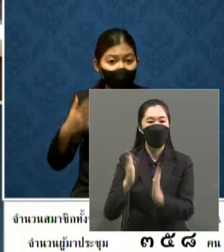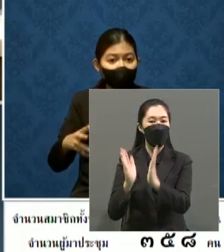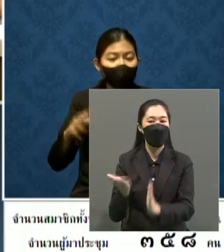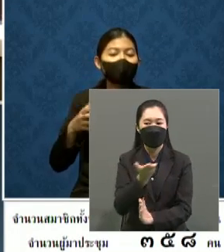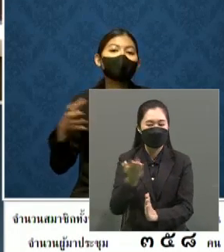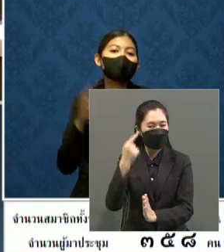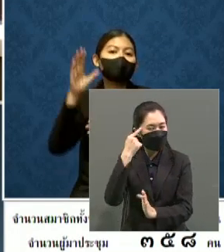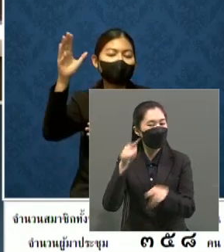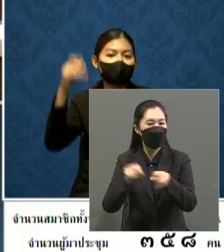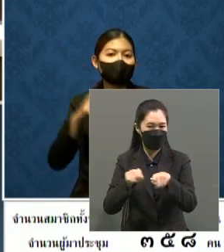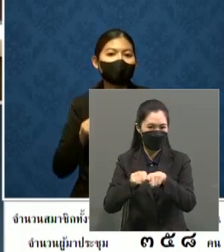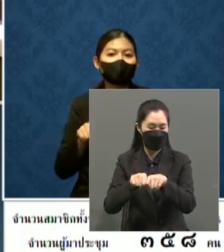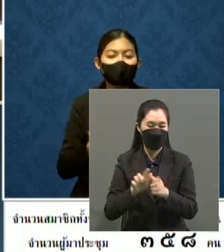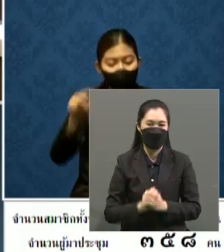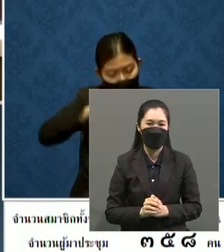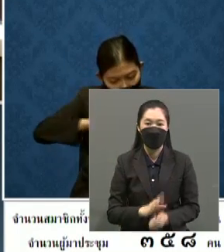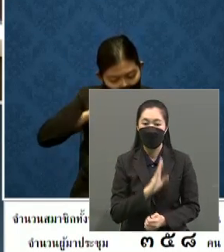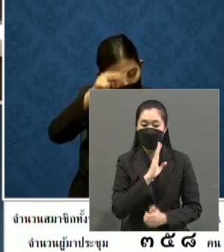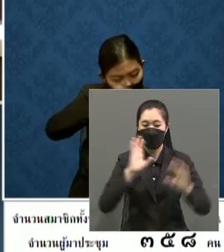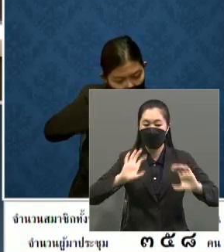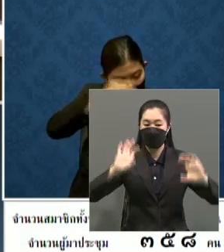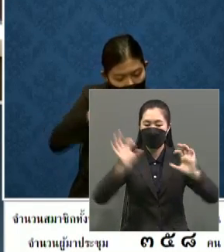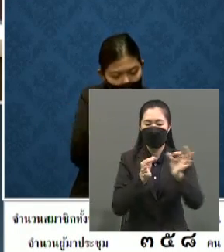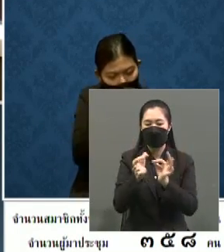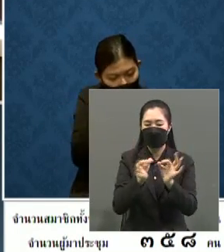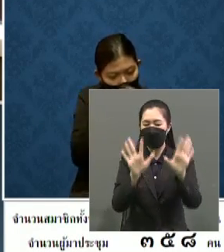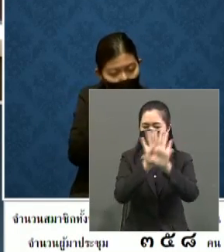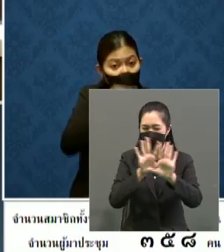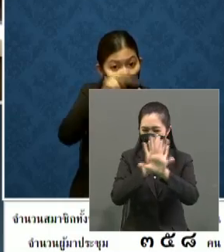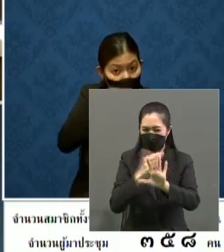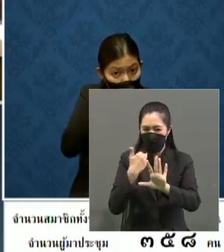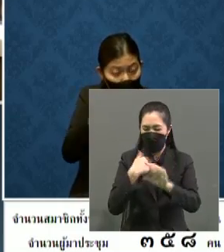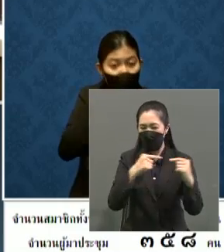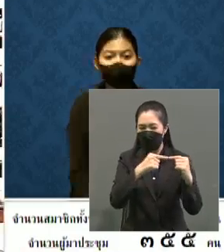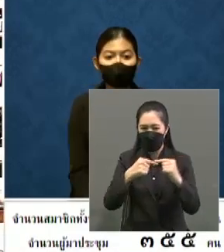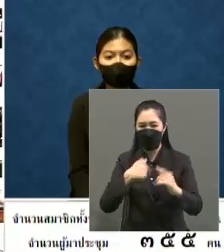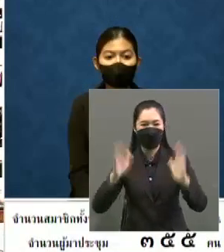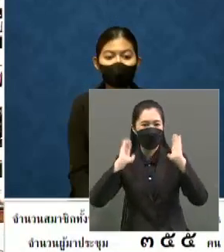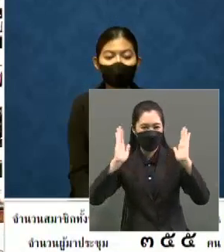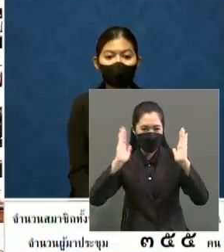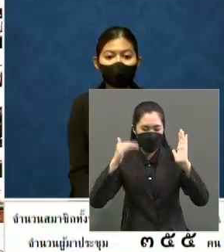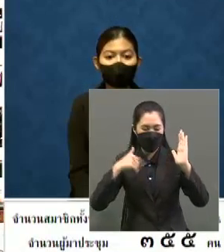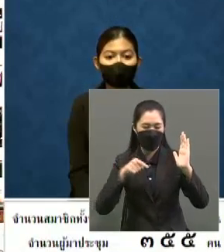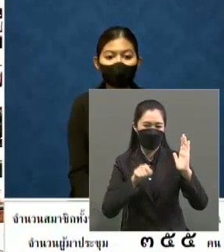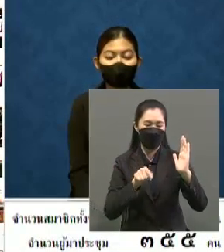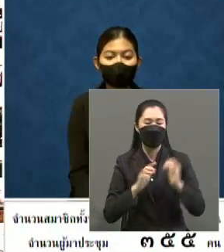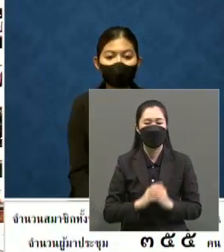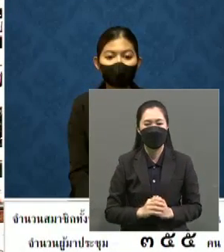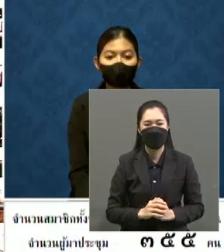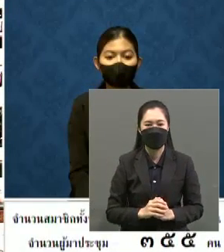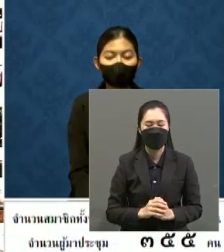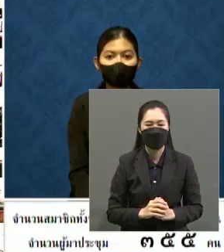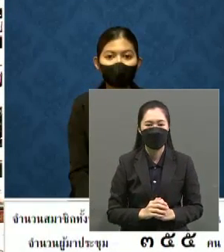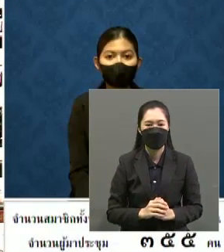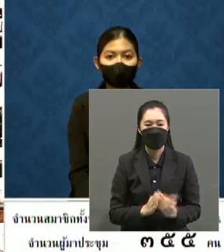งกันและยังบอกอีกค่ะว่าหากรัฐบาลชี้แจงไม่ชัดเจนอาจนำไปสู่การอภิปรายไม่ไว้วางใจด้วยขณะที่